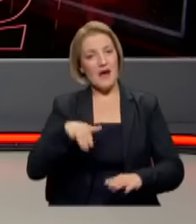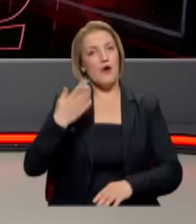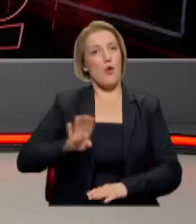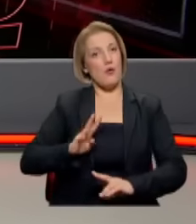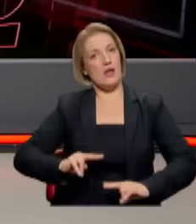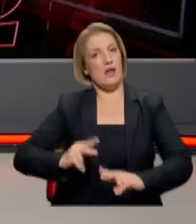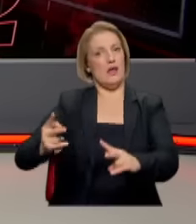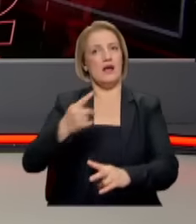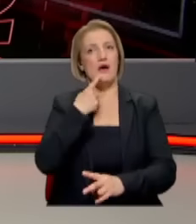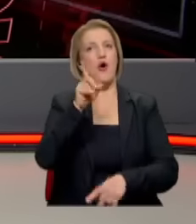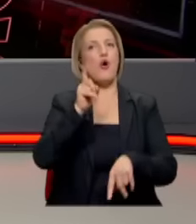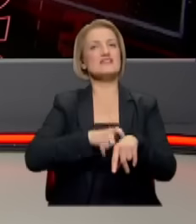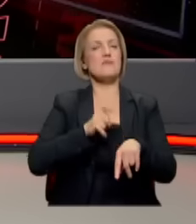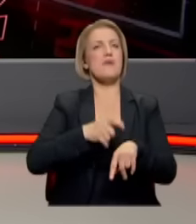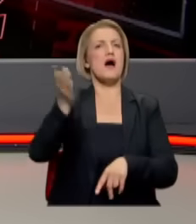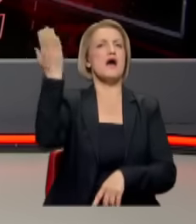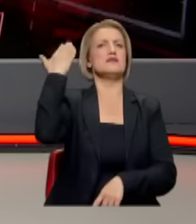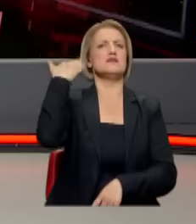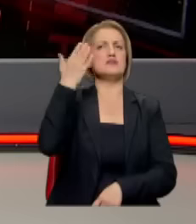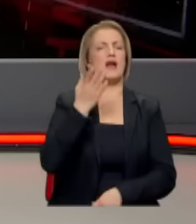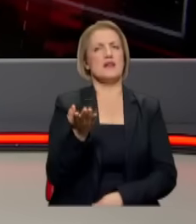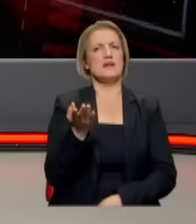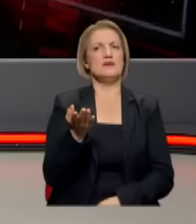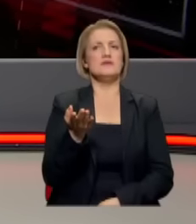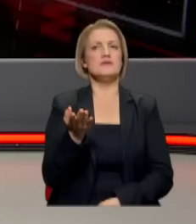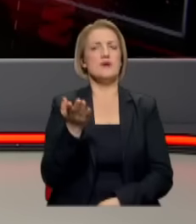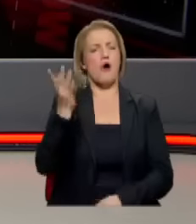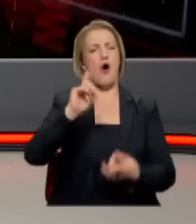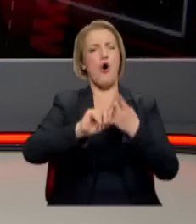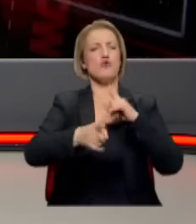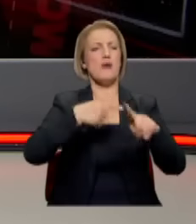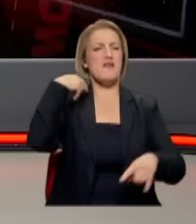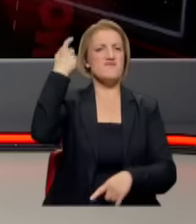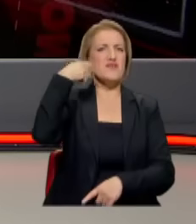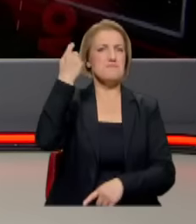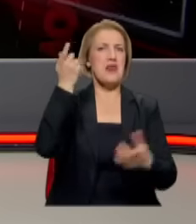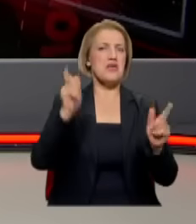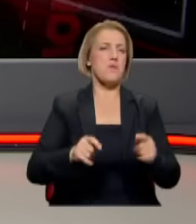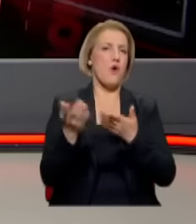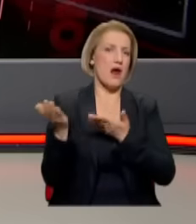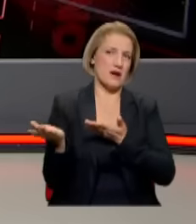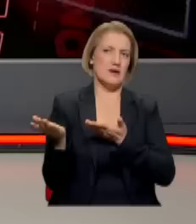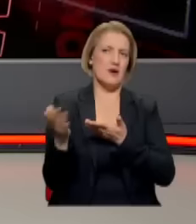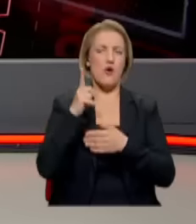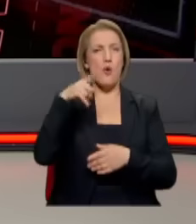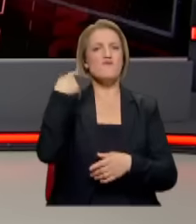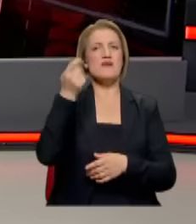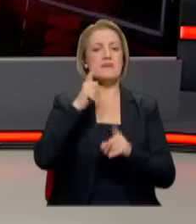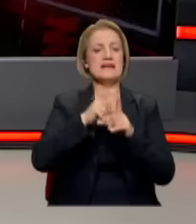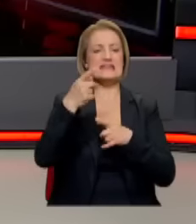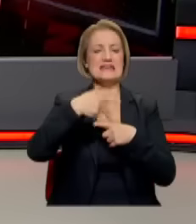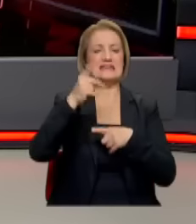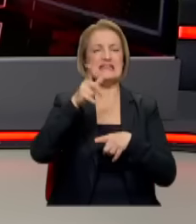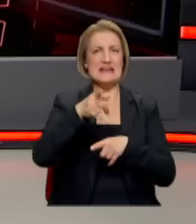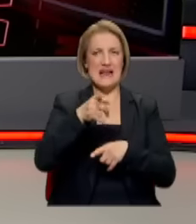Efendim o zaman öyle ya eskiden özendik yi zamanlarda Osmanlı filmleri bir şeyler yapıyorlar hep o filmlerin dizilerin